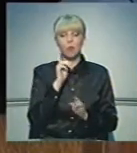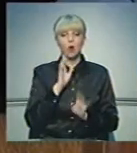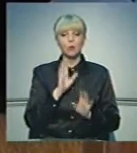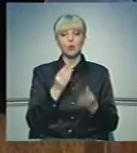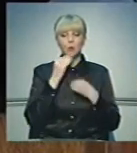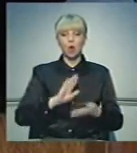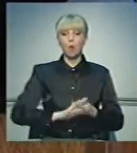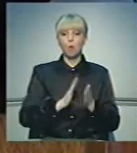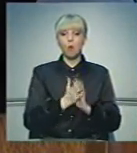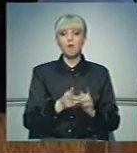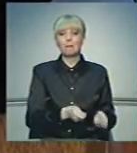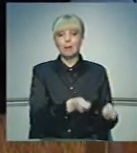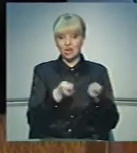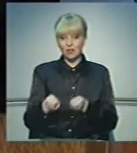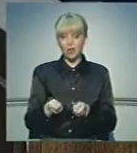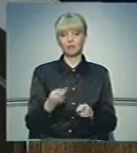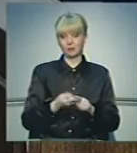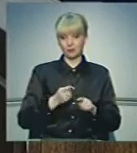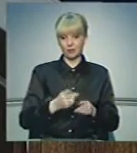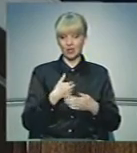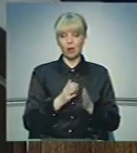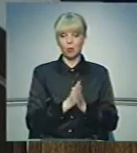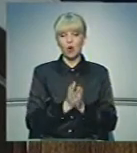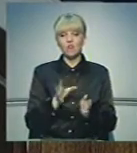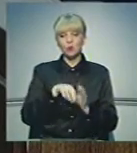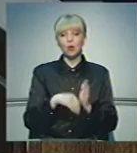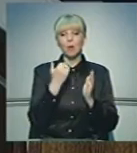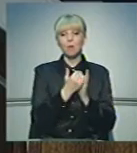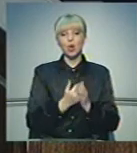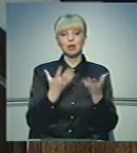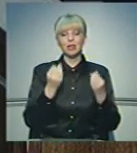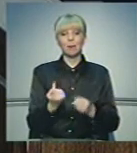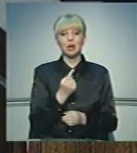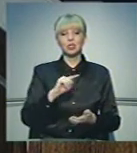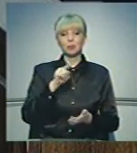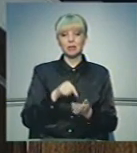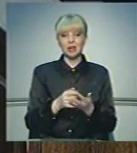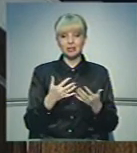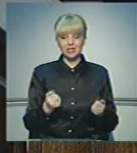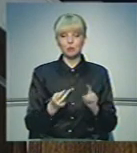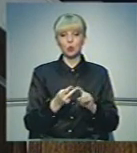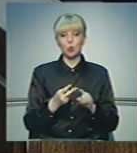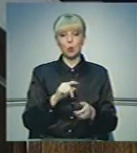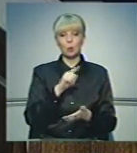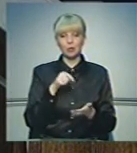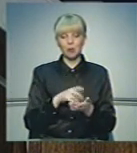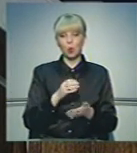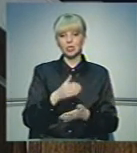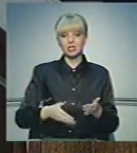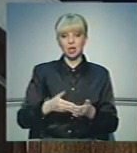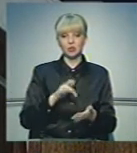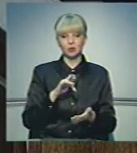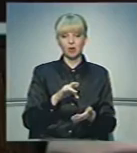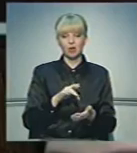покращені умови перевезення. Тому я прошу включити в порядок денний першим питання «Різне» і другим питання про скасування